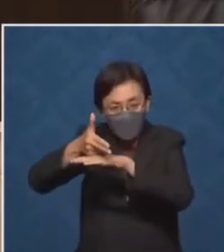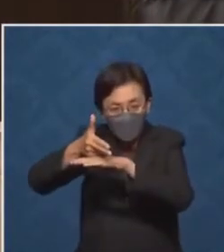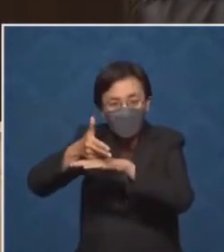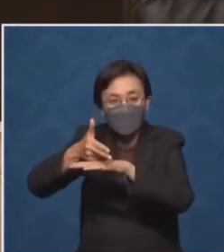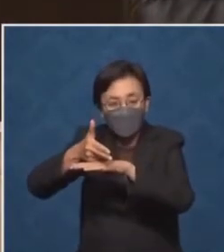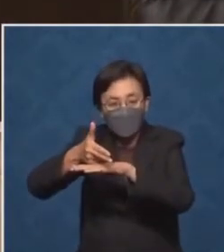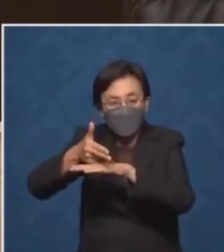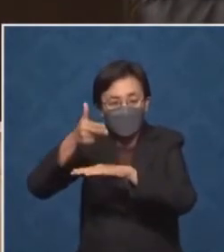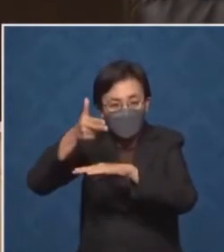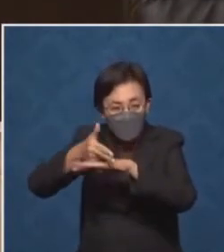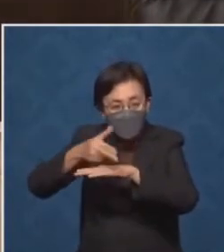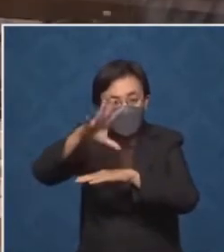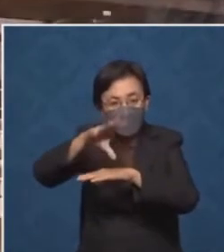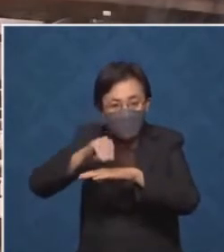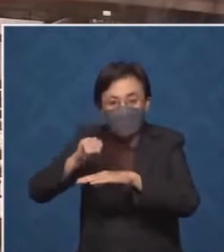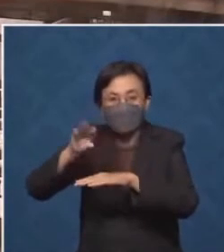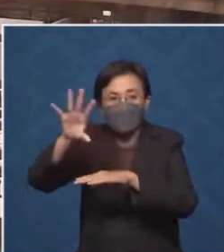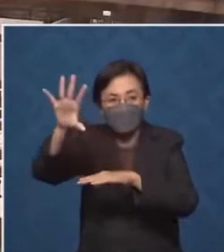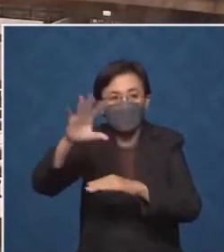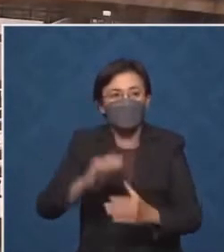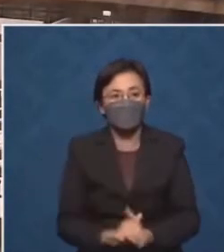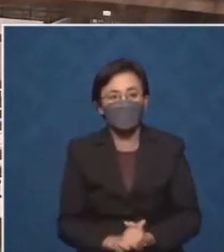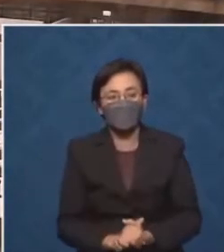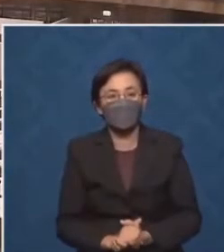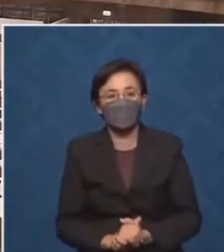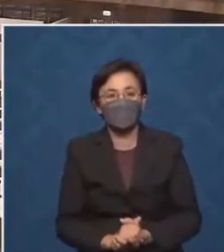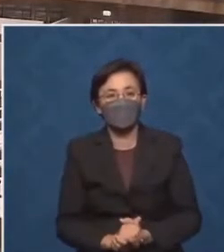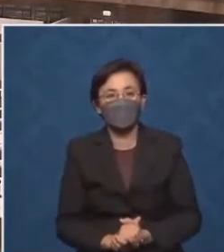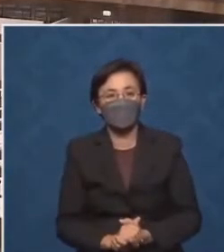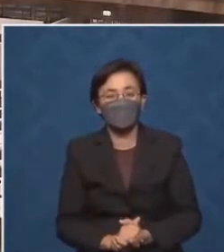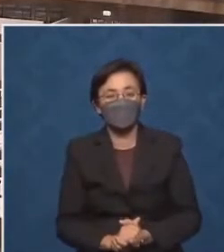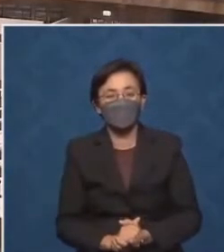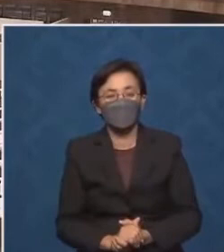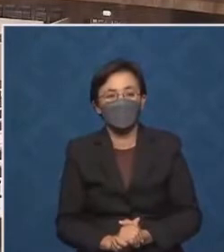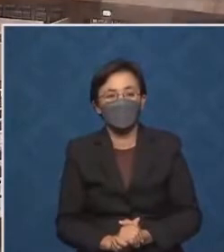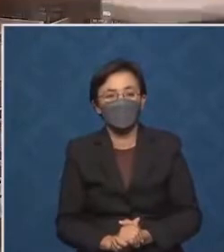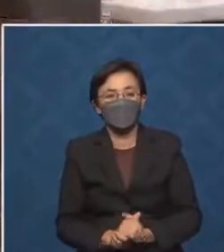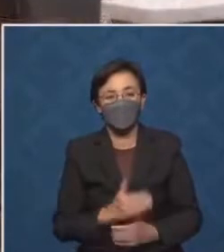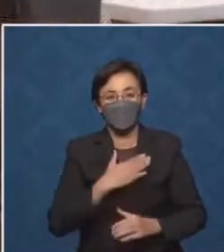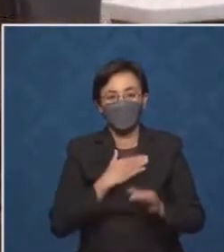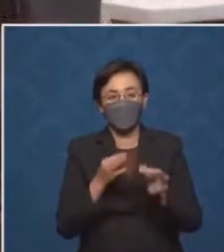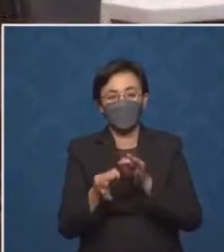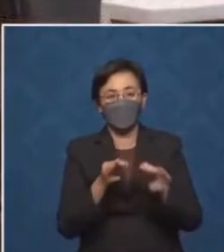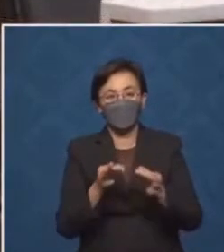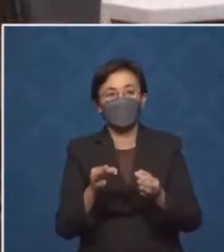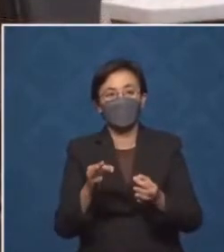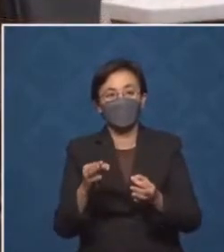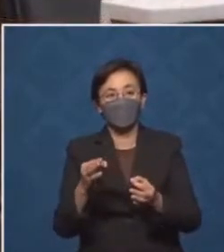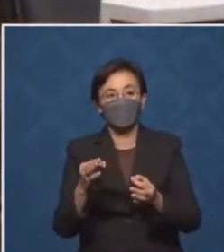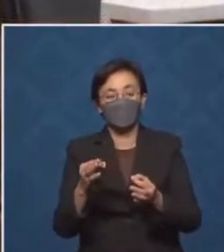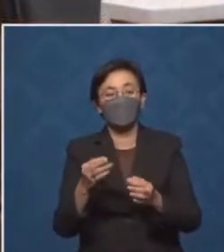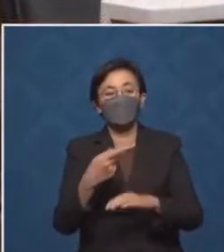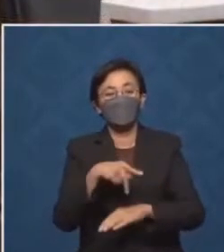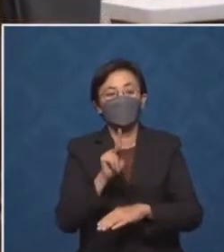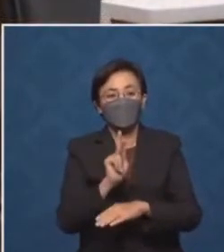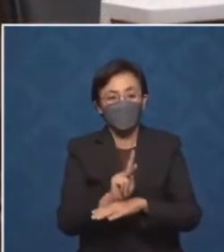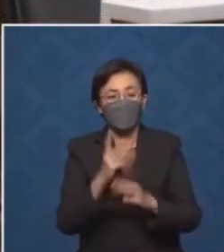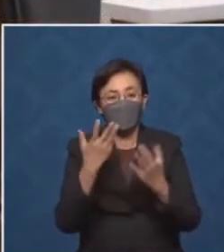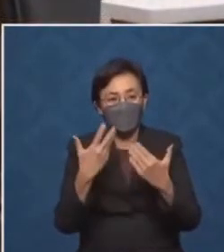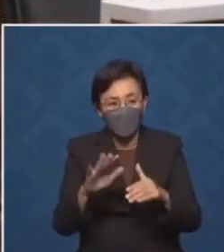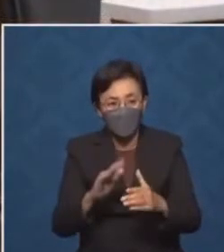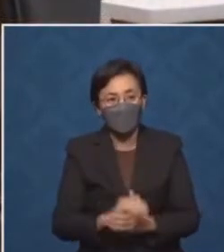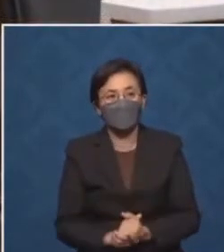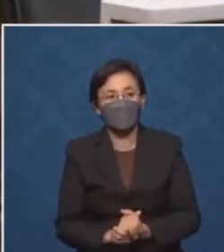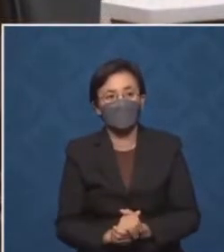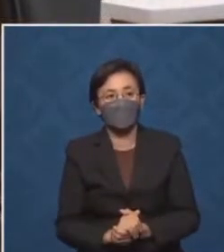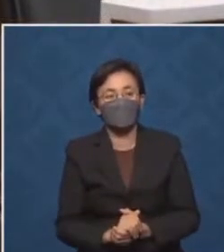ทพทภครั ผม พิทา Shreanardanatมัครชร fit przy Cardlegก็อย่างทผมได้อธิบายให้ท่านประทานฟังตแตตอนแรกระหวางการรักษา